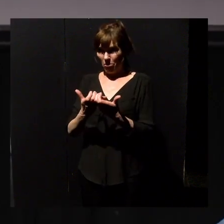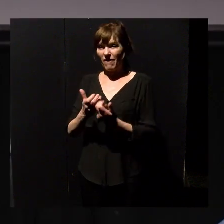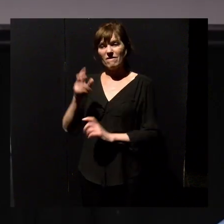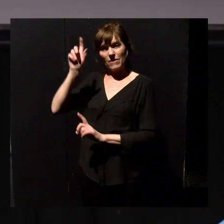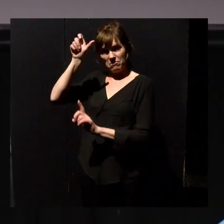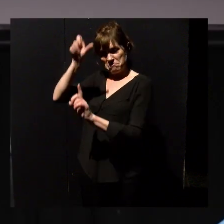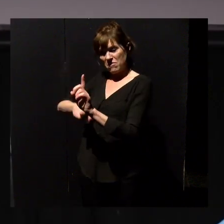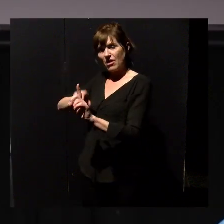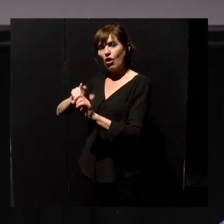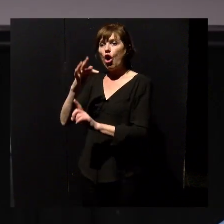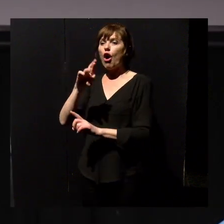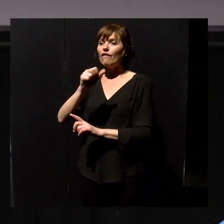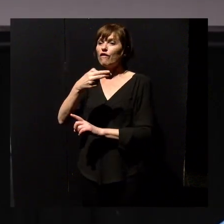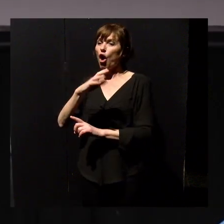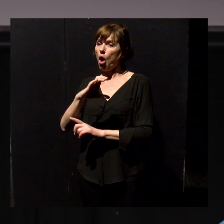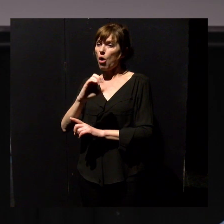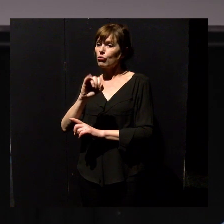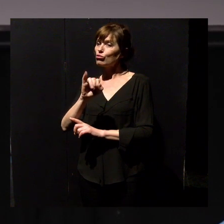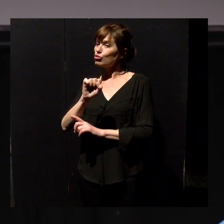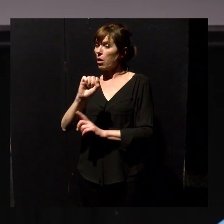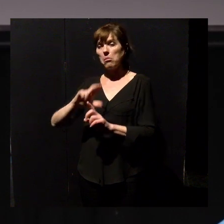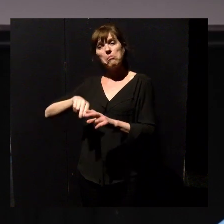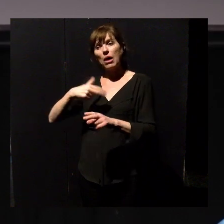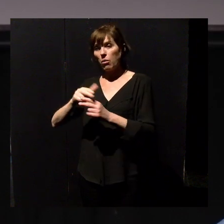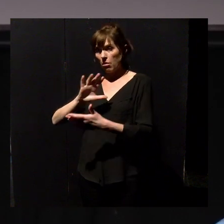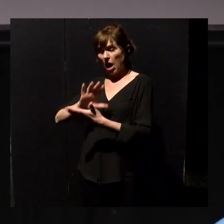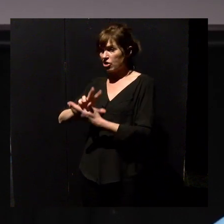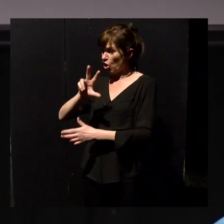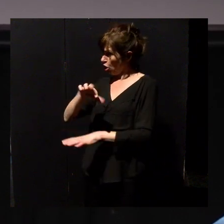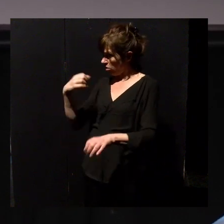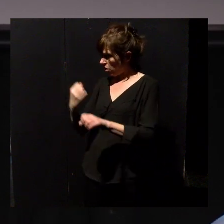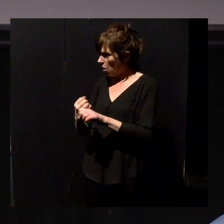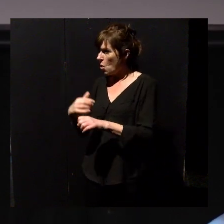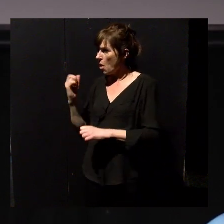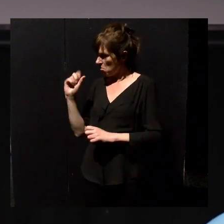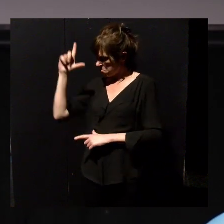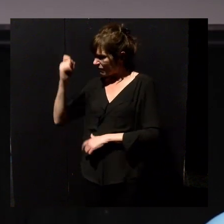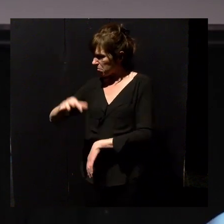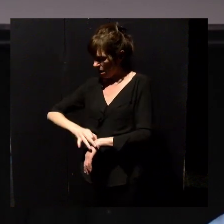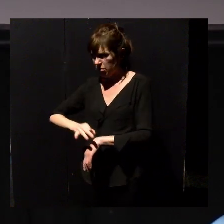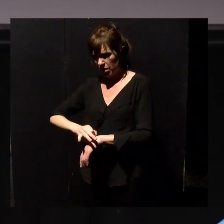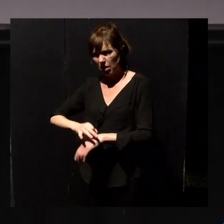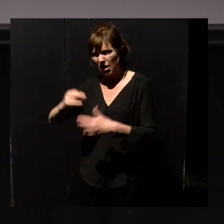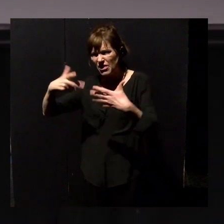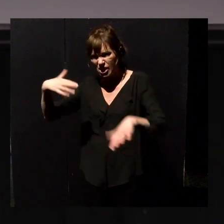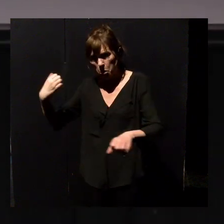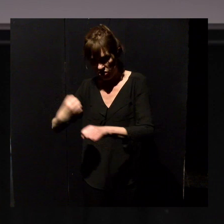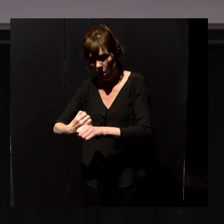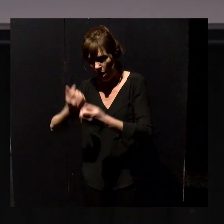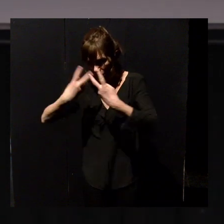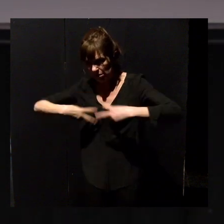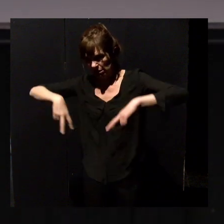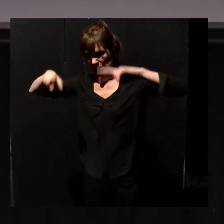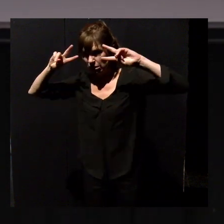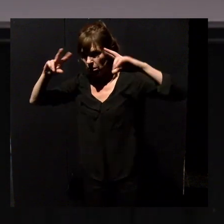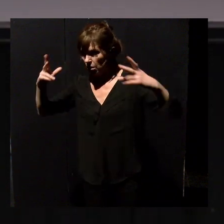je vois François, il a 30 ans, mais il fait des crises depuis l'âge de 18 ans. Ces crises ont impacté sa vie parce qu'aujourd'hui,